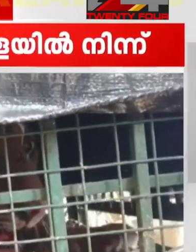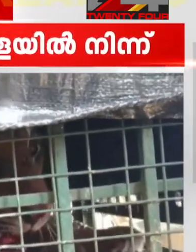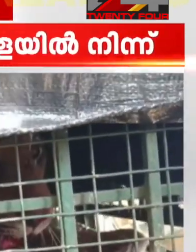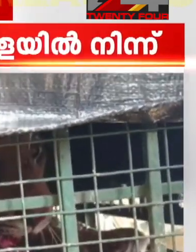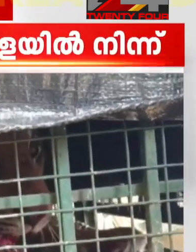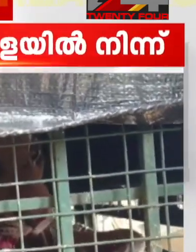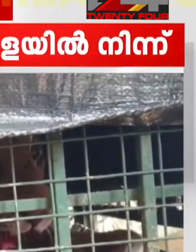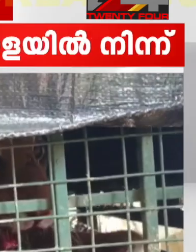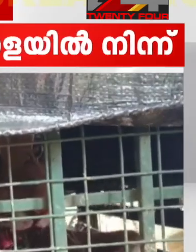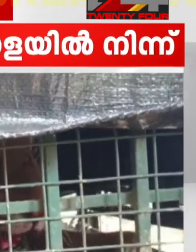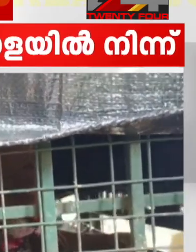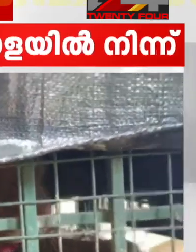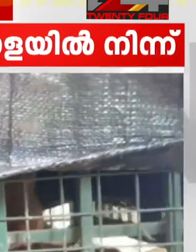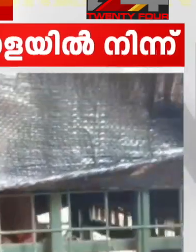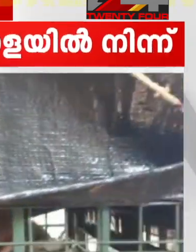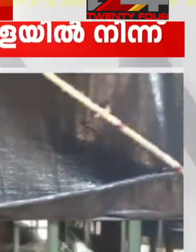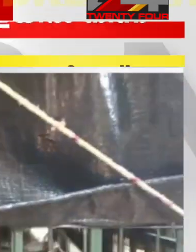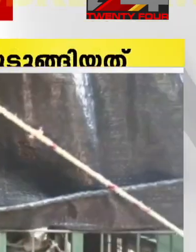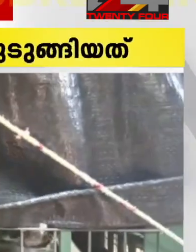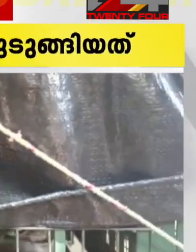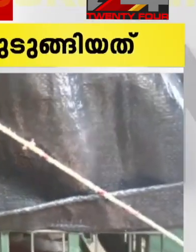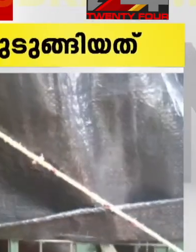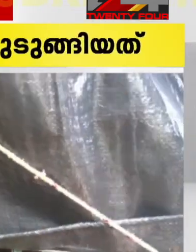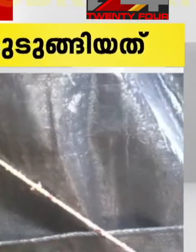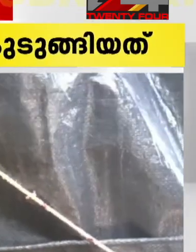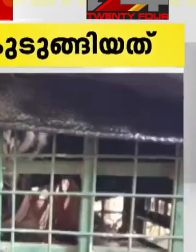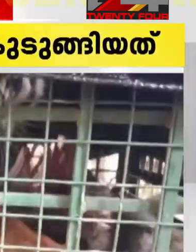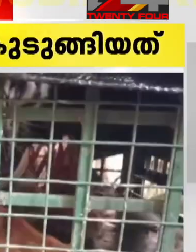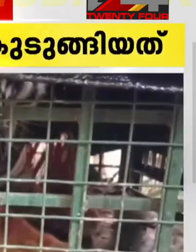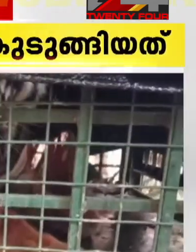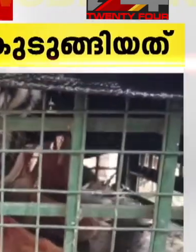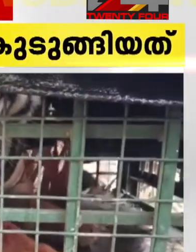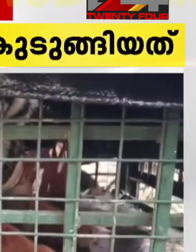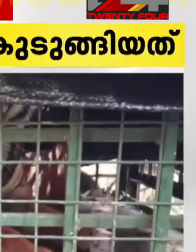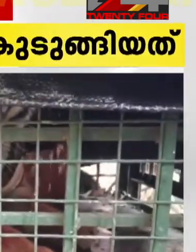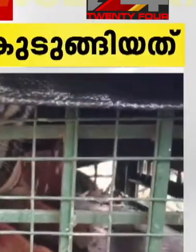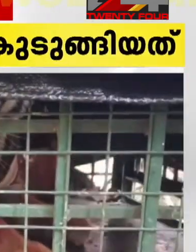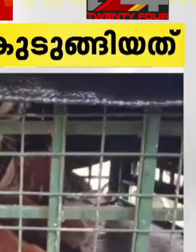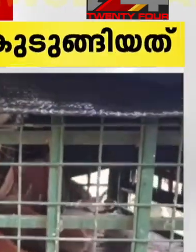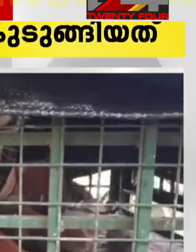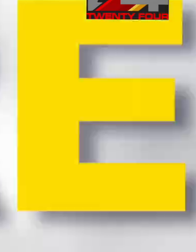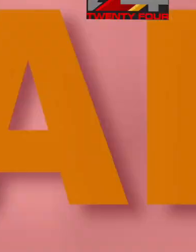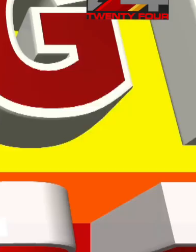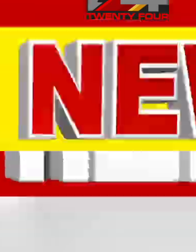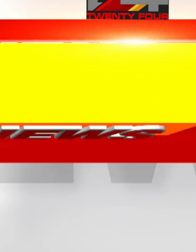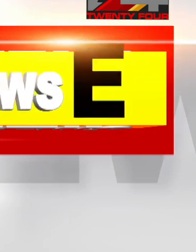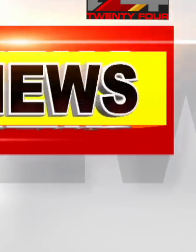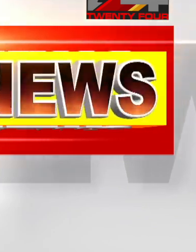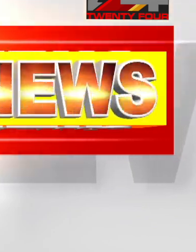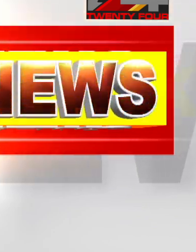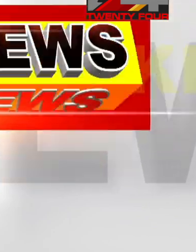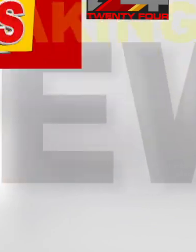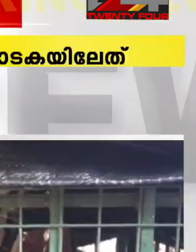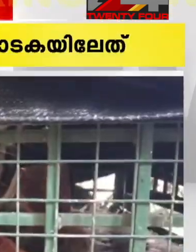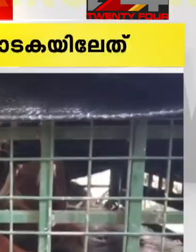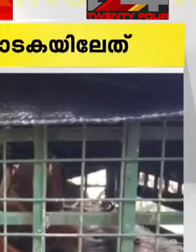കണ്ടെത്തിയത്. തുടർന്ന് ഈ കടുവയെ ഇപ്പോൾ ബത്തേരിയിലെ കുപ്പാടി കടുവ പരിപാലന കേന്ദ്രത്തിലേക്ക് മാറ്റിയിട്ടുണ്ട്. അവിടെ പ്രാഥമിക ചികിത്സ നൽകുന്നുണ്ട്. ഡോക്ടർ അജീഷ് മോഹൻദാസ്